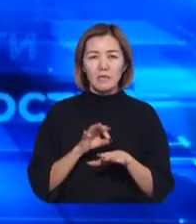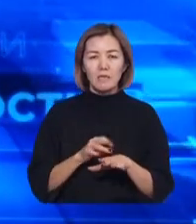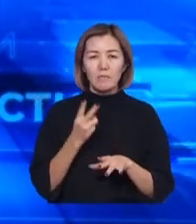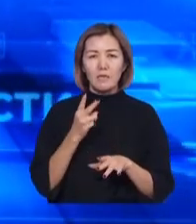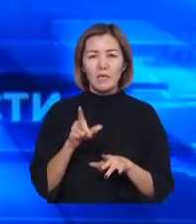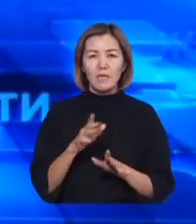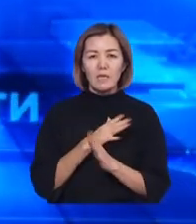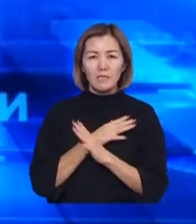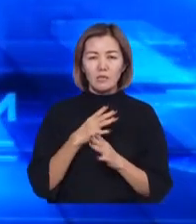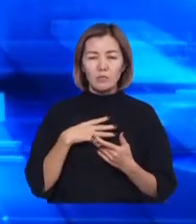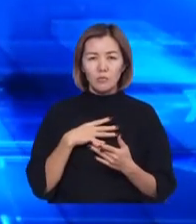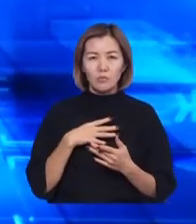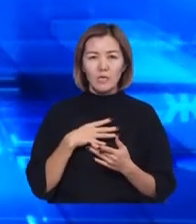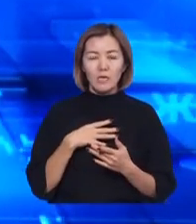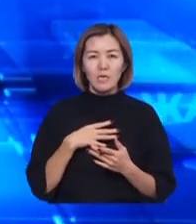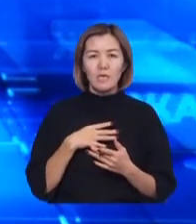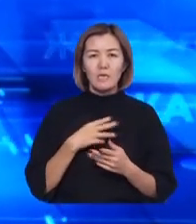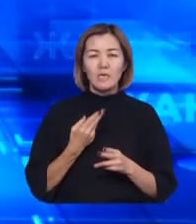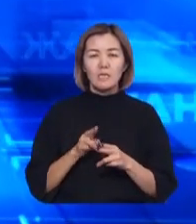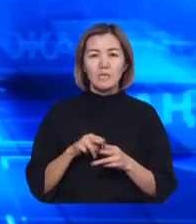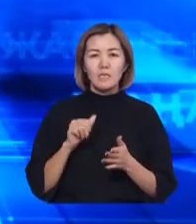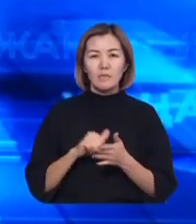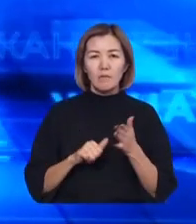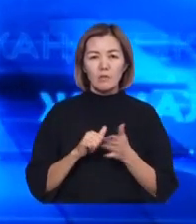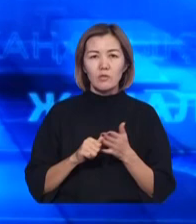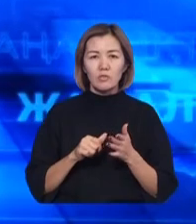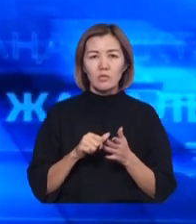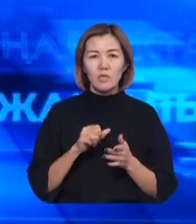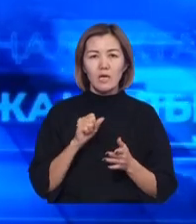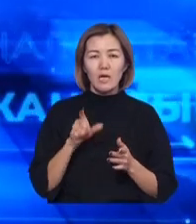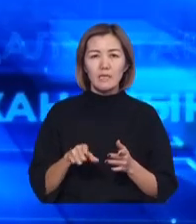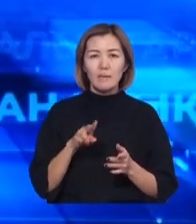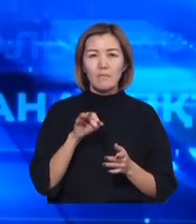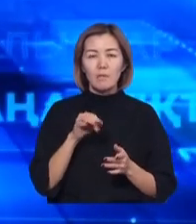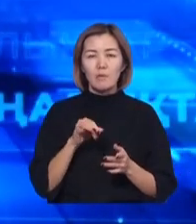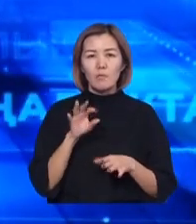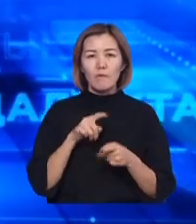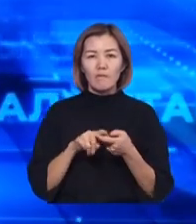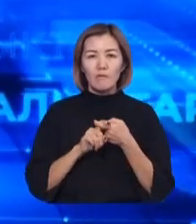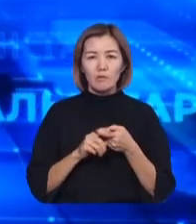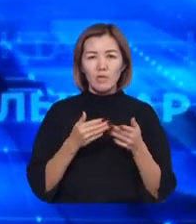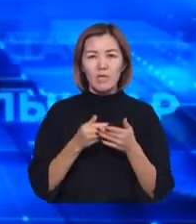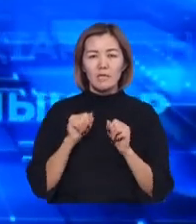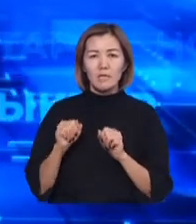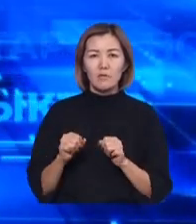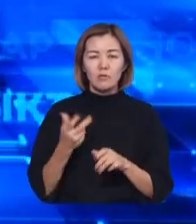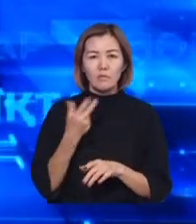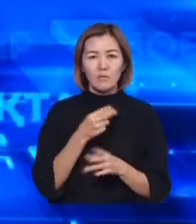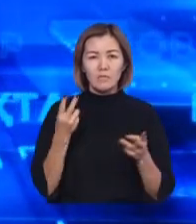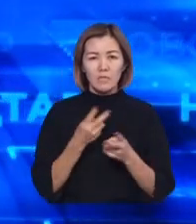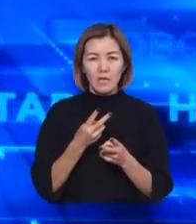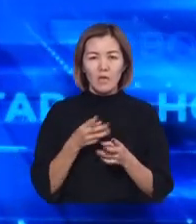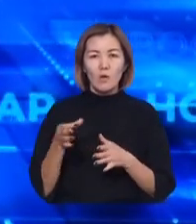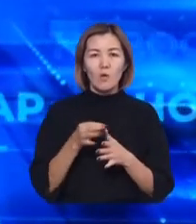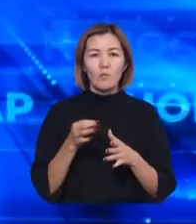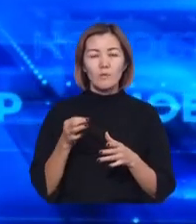жұмуда. Қауіпті кеселді тудырушы негізгі фактор адам папиллома вирусы. Алдын алудың жалғыз сенімді жолы вакцинация.